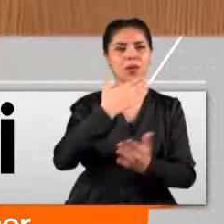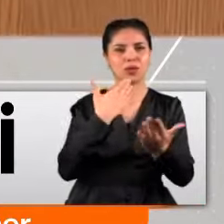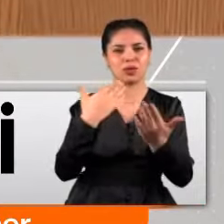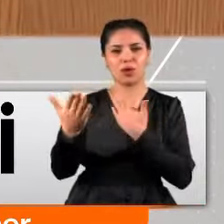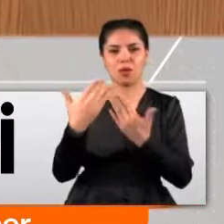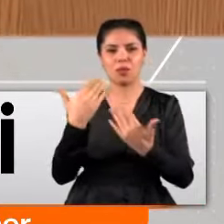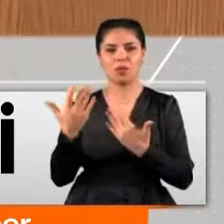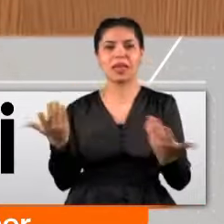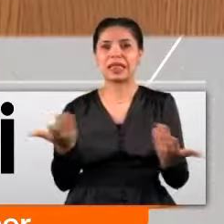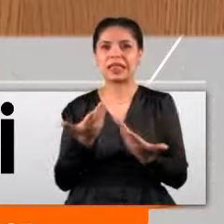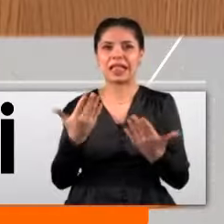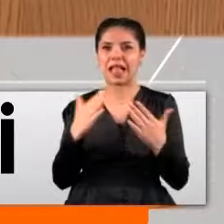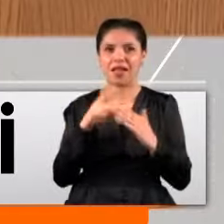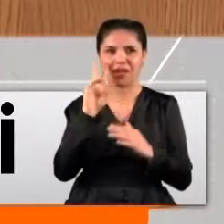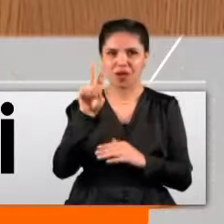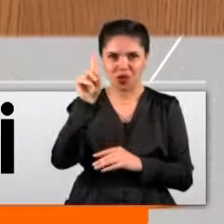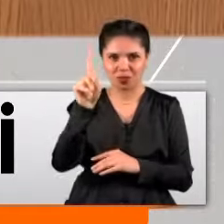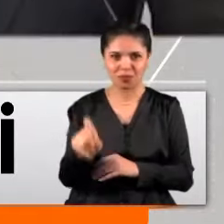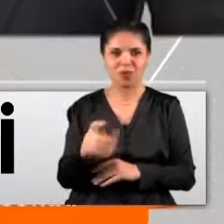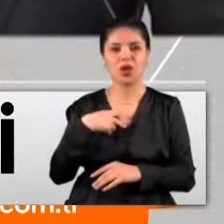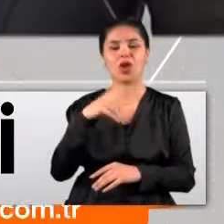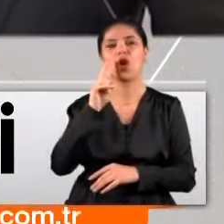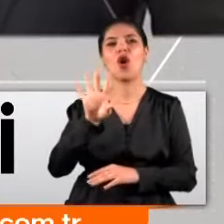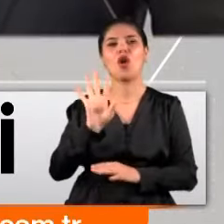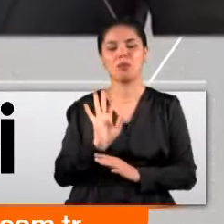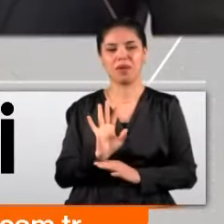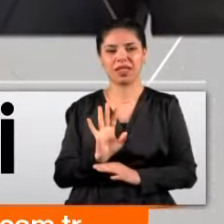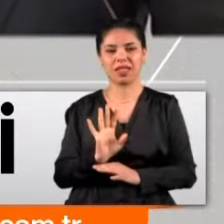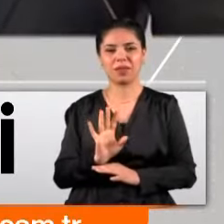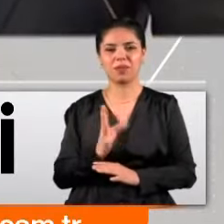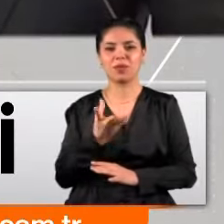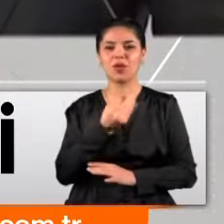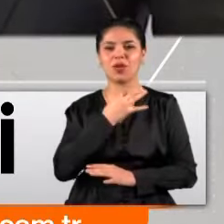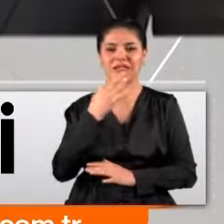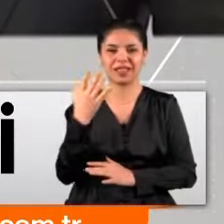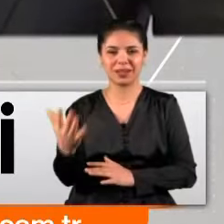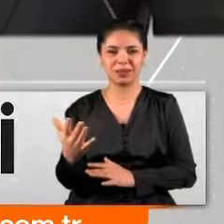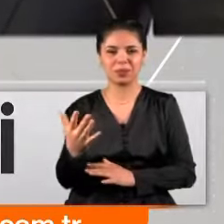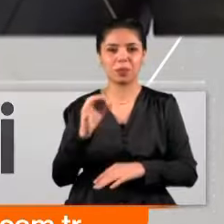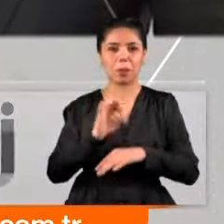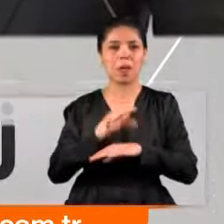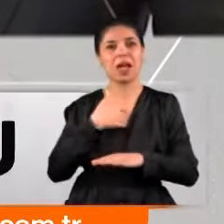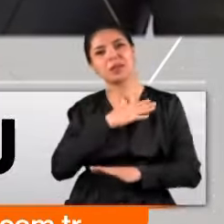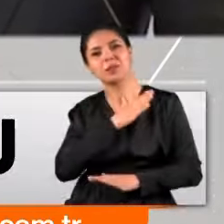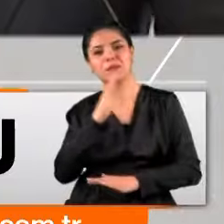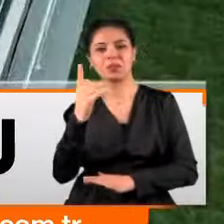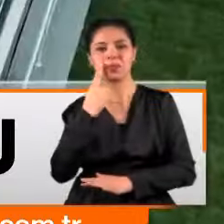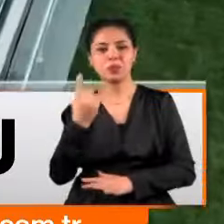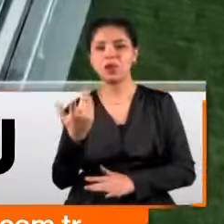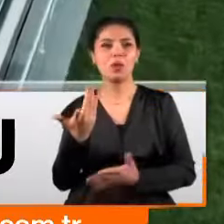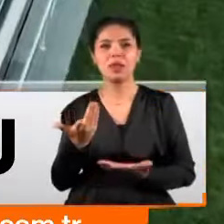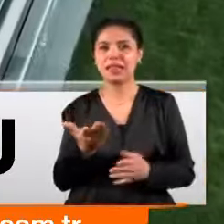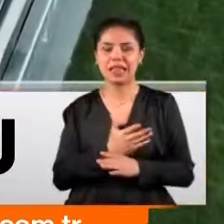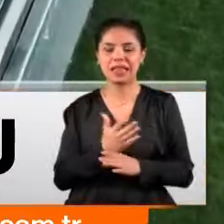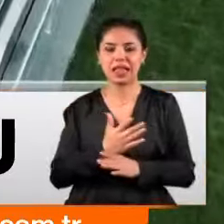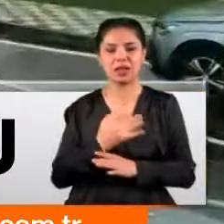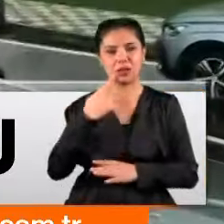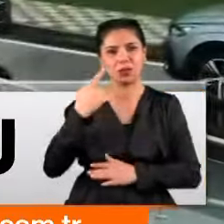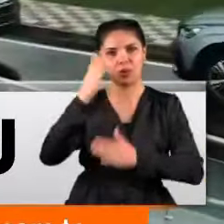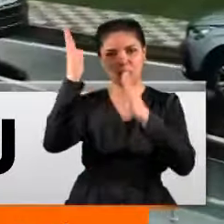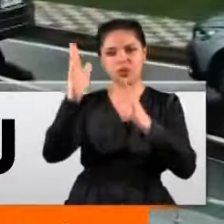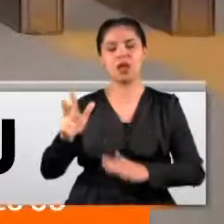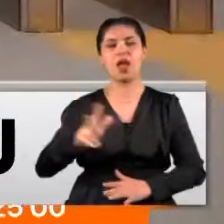Nasıl, daireyi gördün mü? Daha göremedik maalesef. Çok böyle teşekkür ederiz size de. Tamam ya, hemen anında giderim. Niye görmedin? Erdoğan,